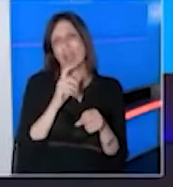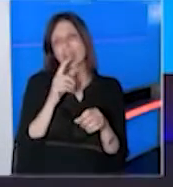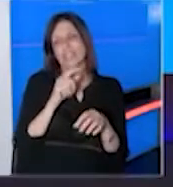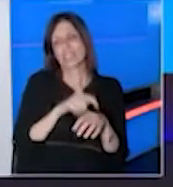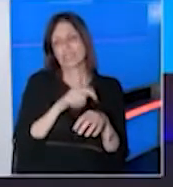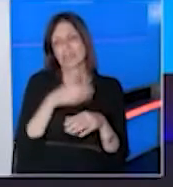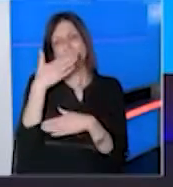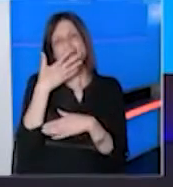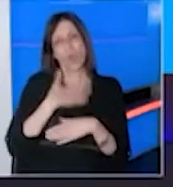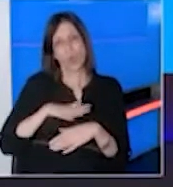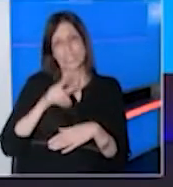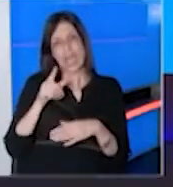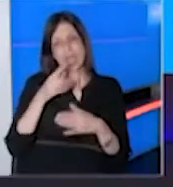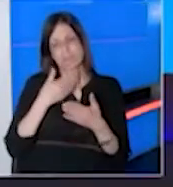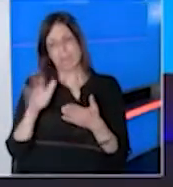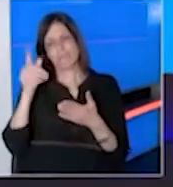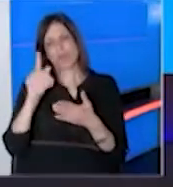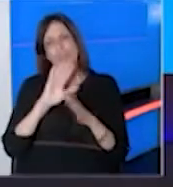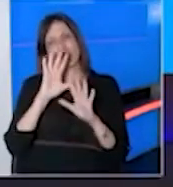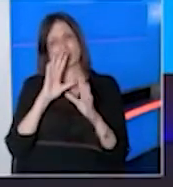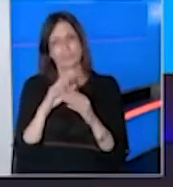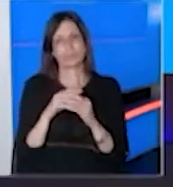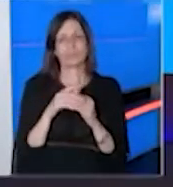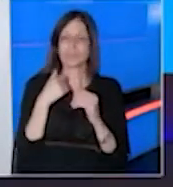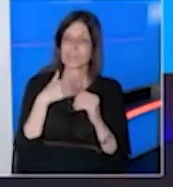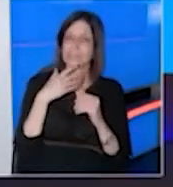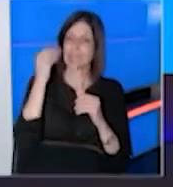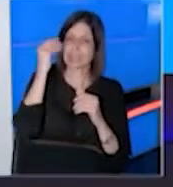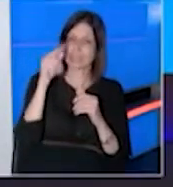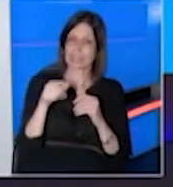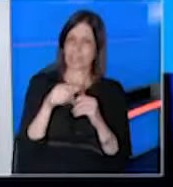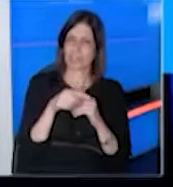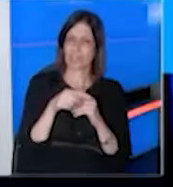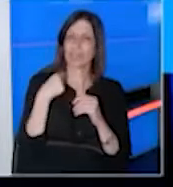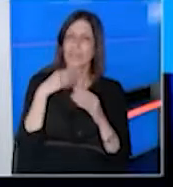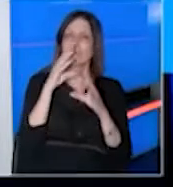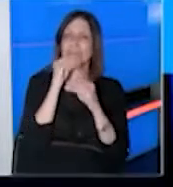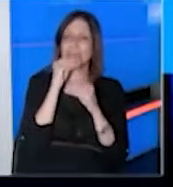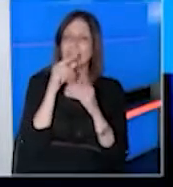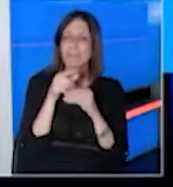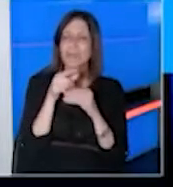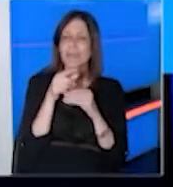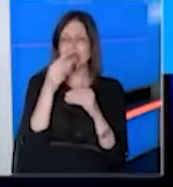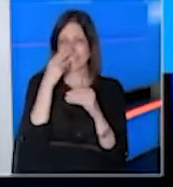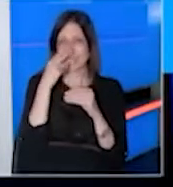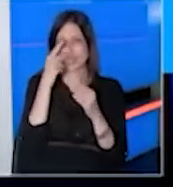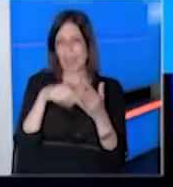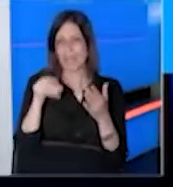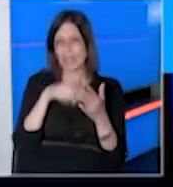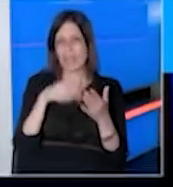להעיף אותך, היא מעיפה אותך. על כל טיול שלא יהיה. רק אני אזכיר ברשותך, אנחנו מדברים בעצם על הניסיון לבטל את